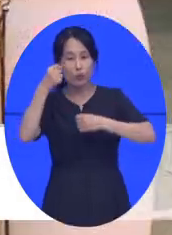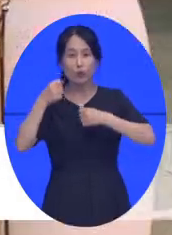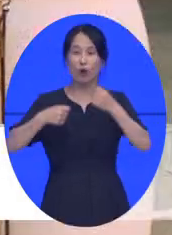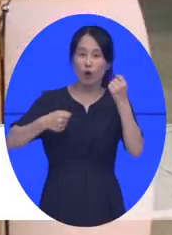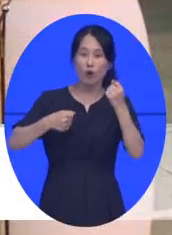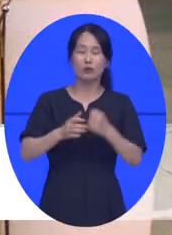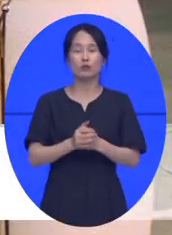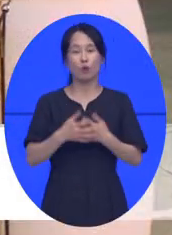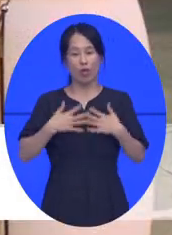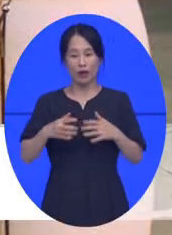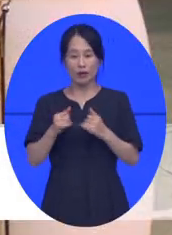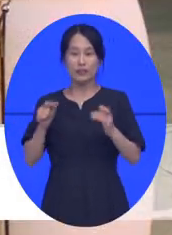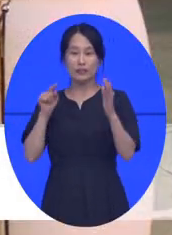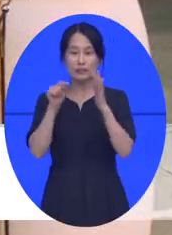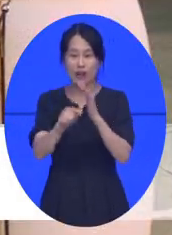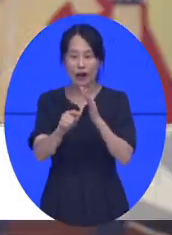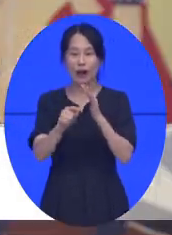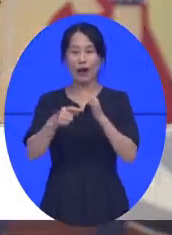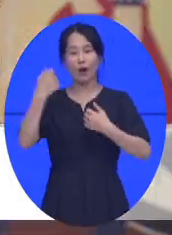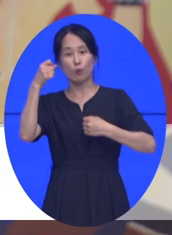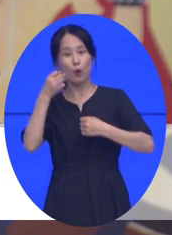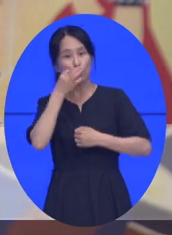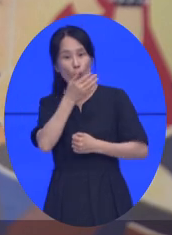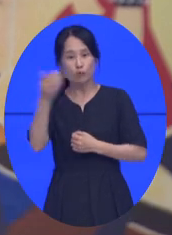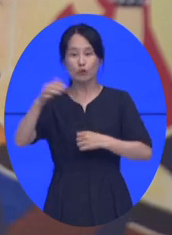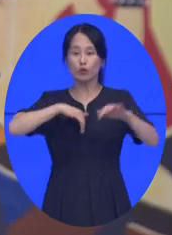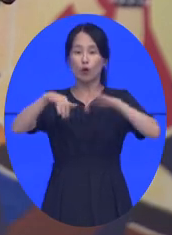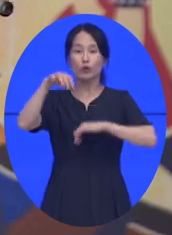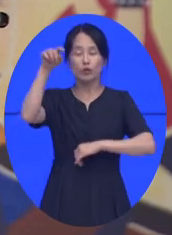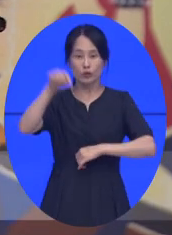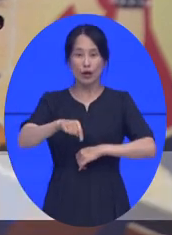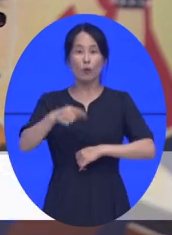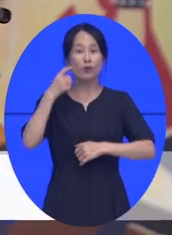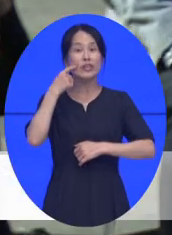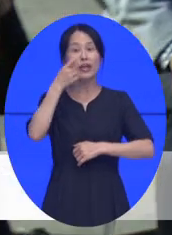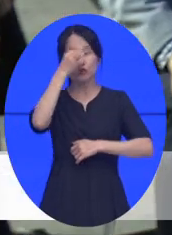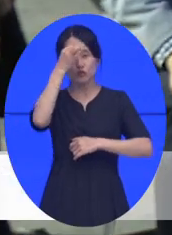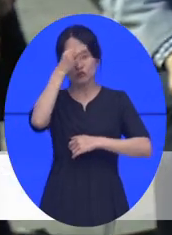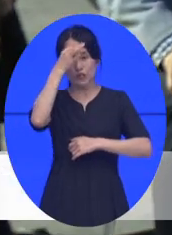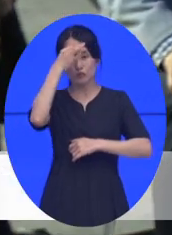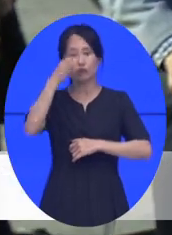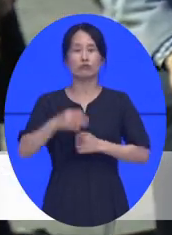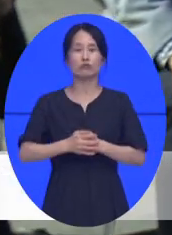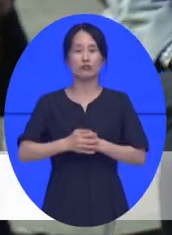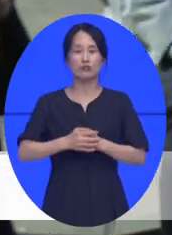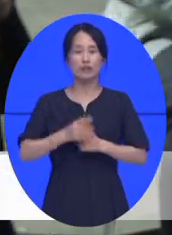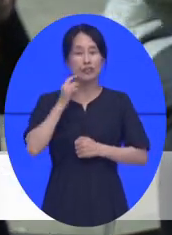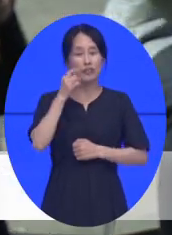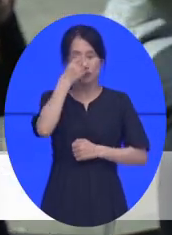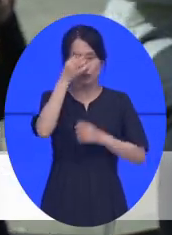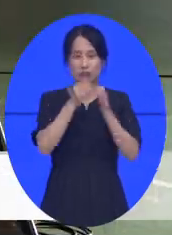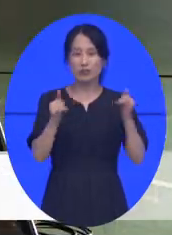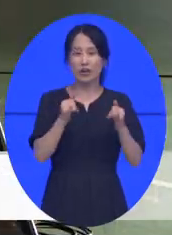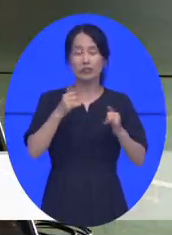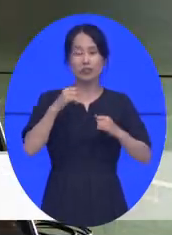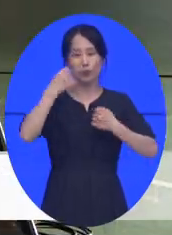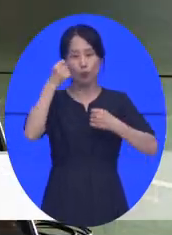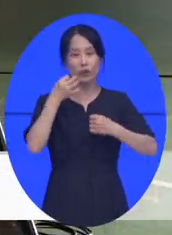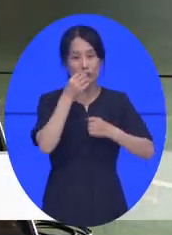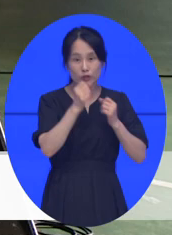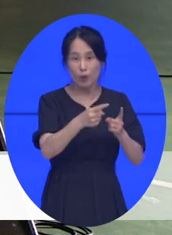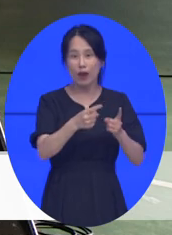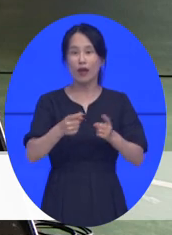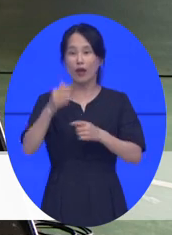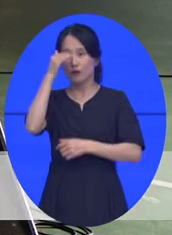혹은 문화 소외 계층을 찾아가 방문 공연을 하는 거리로 나온 예술. 예술인들에겐 공연 기회를, 도민들에겐 문화를